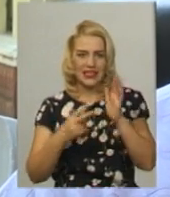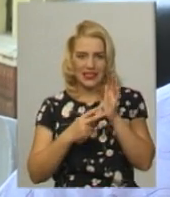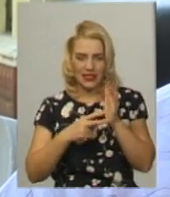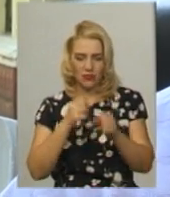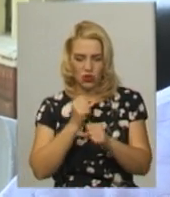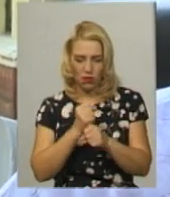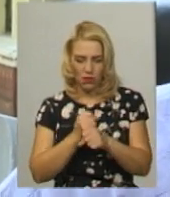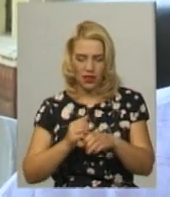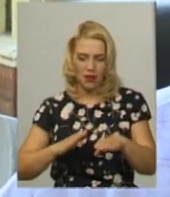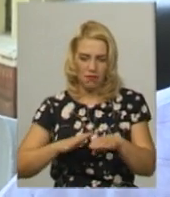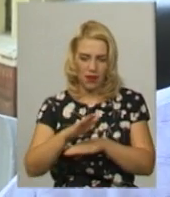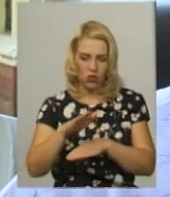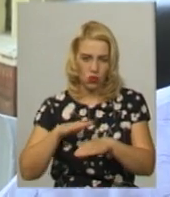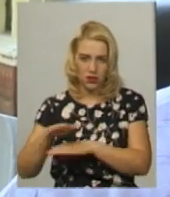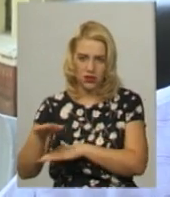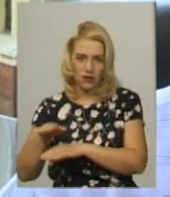залишається незроблений, то